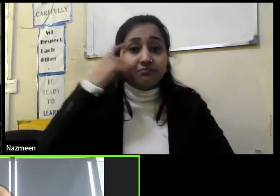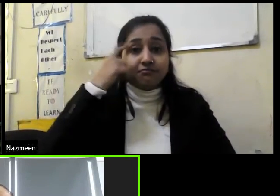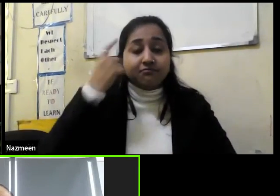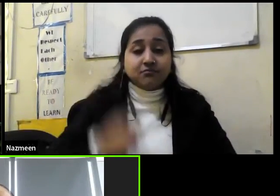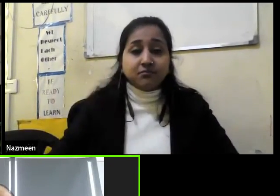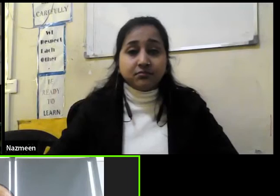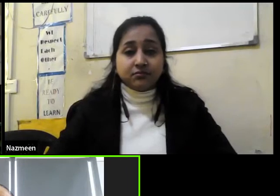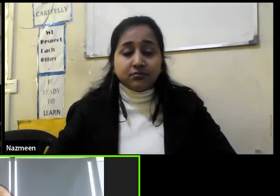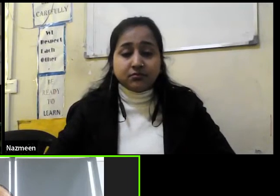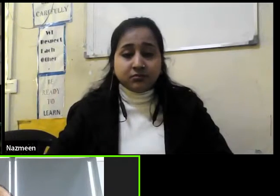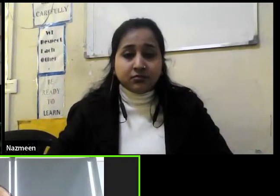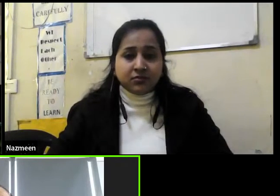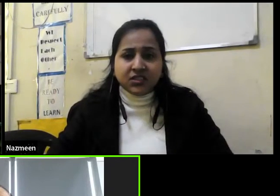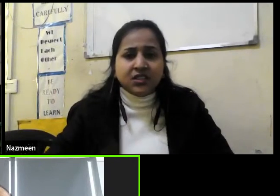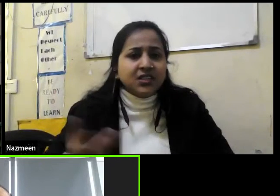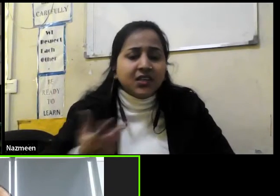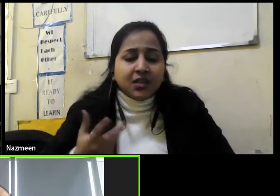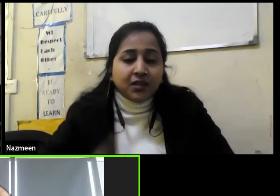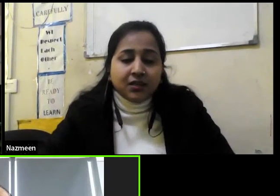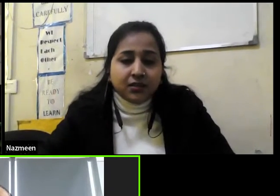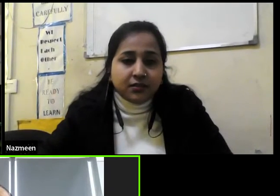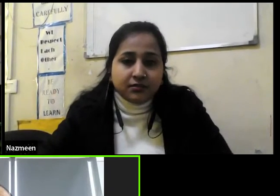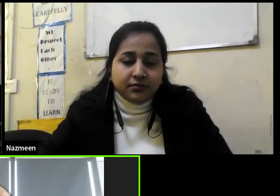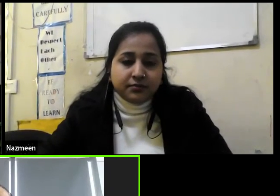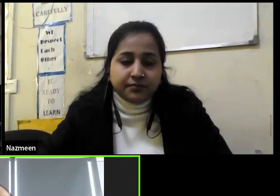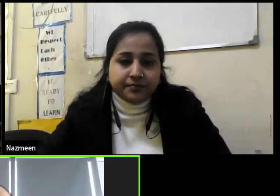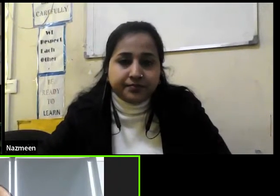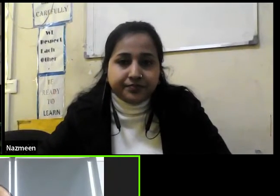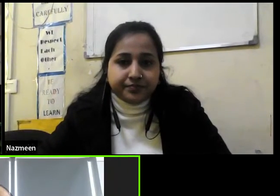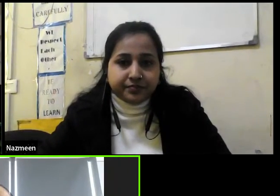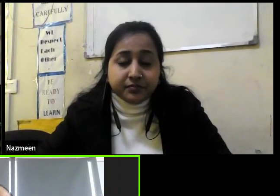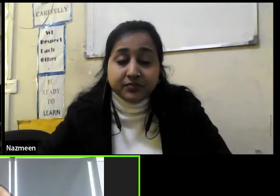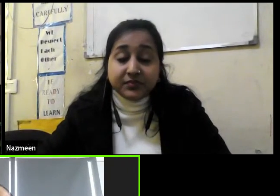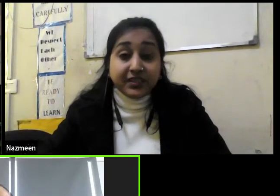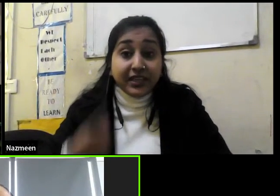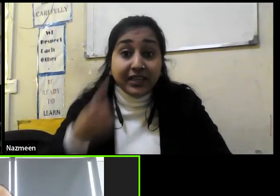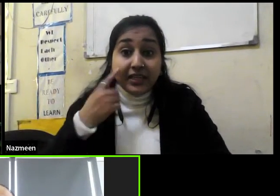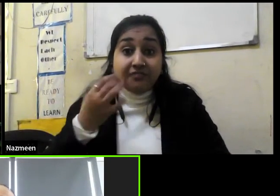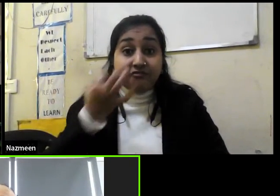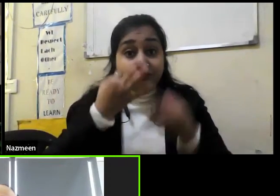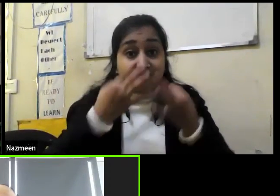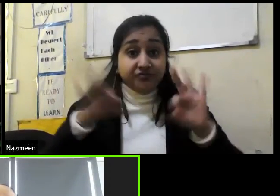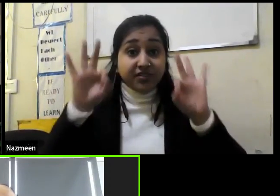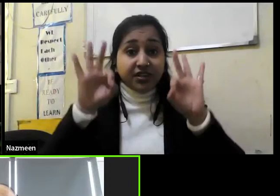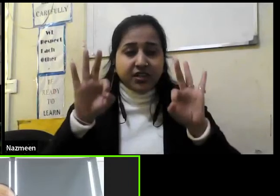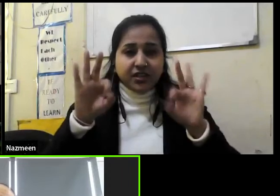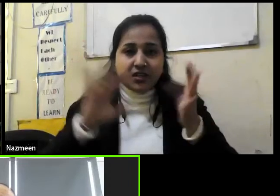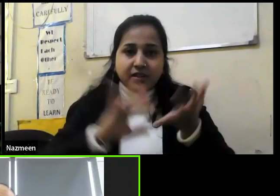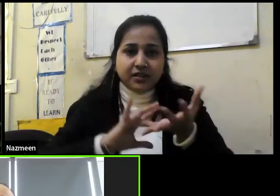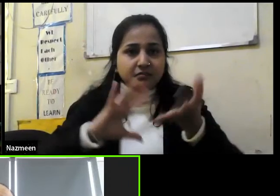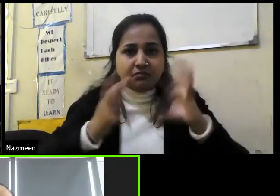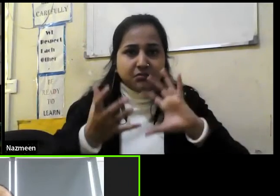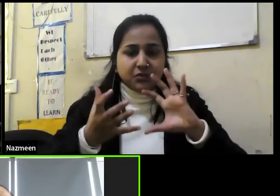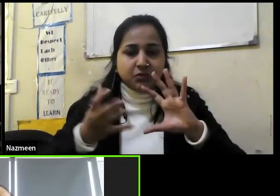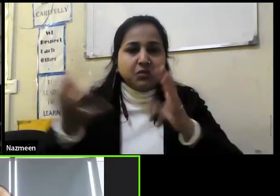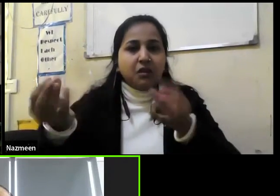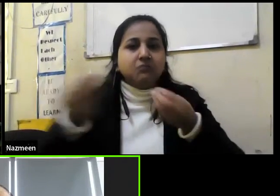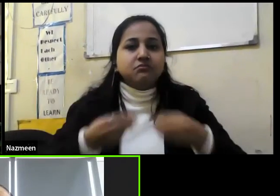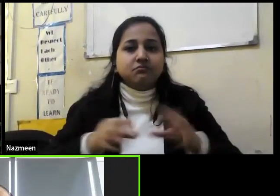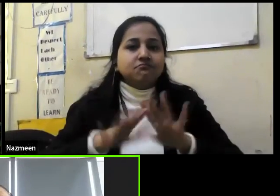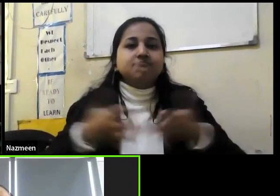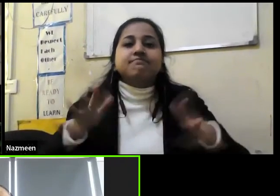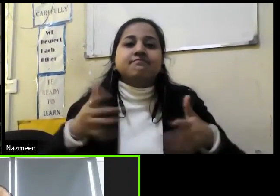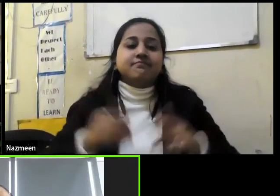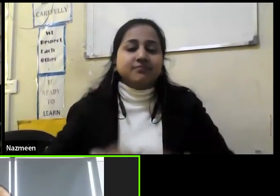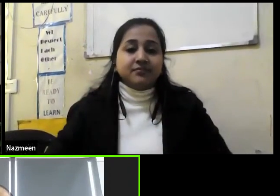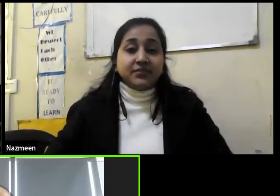ज्यादा. लेकिन क्या होता है, जब पेटेंट फ्री टेक्नोलॉजी होगी तो कोई उसको कमर्शियलाइज करने के लिए लेगा नहीं,